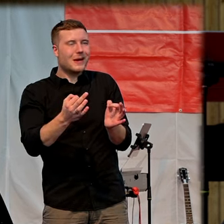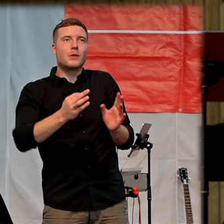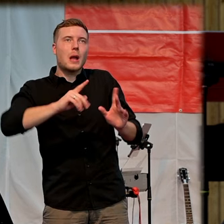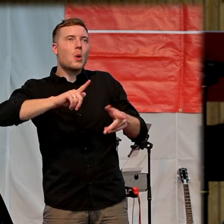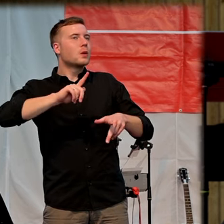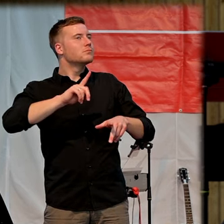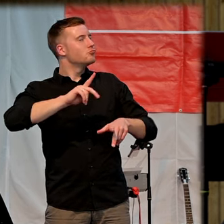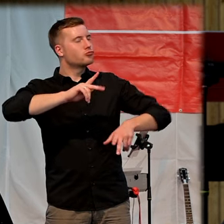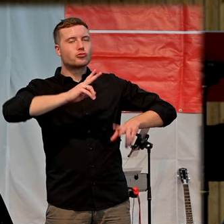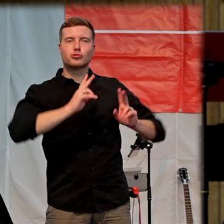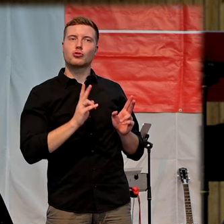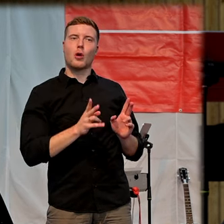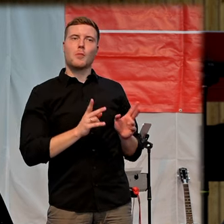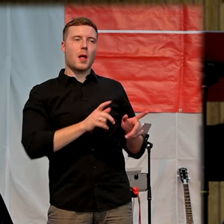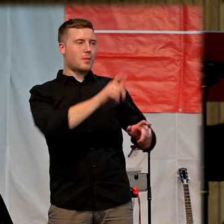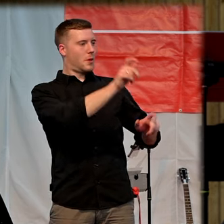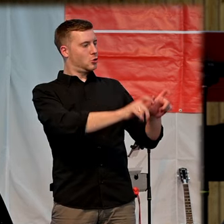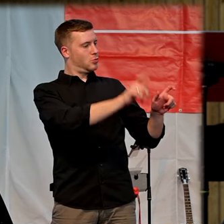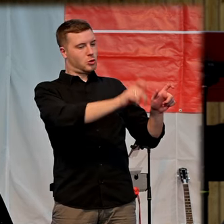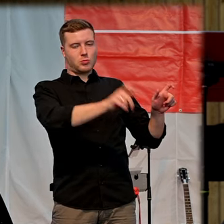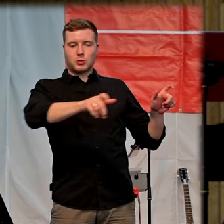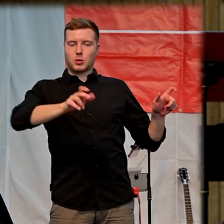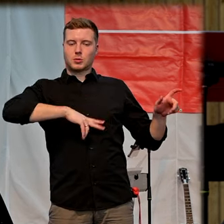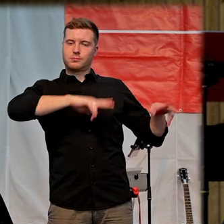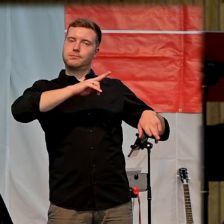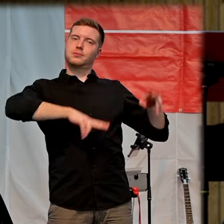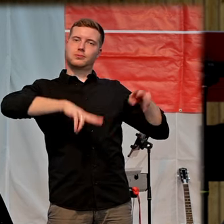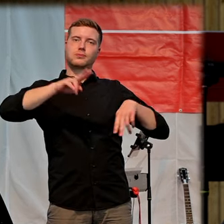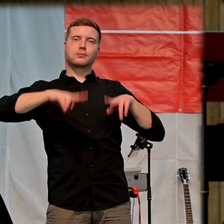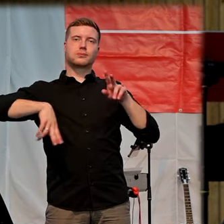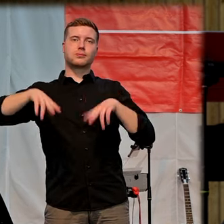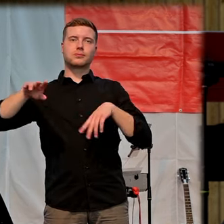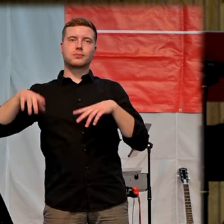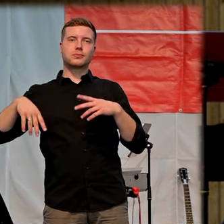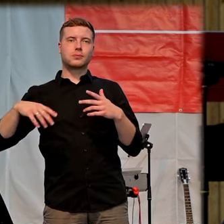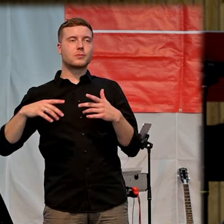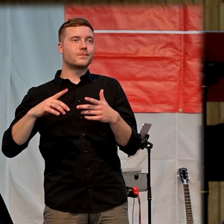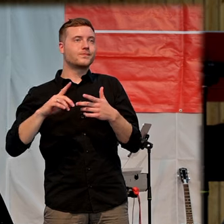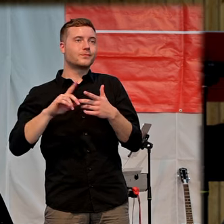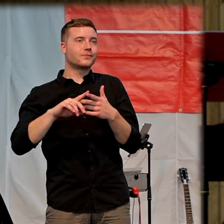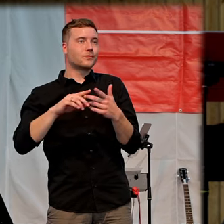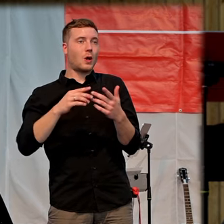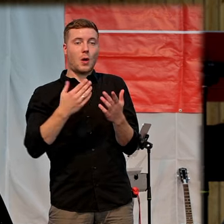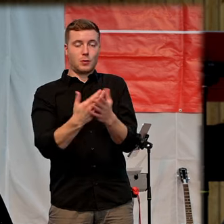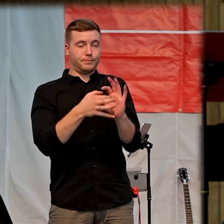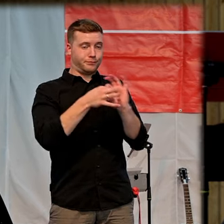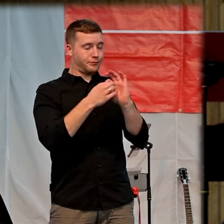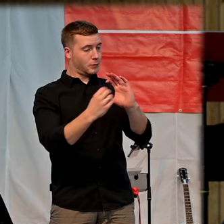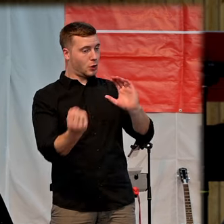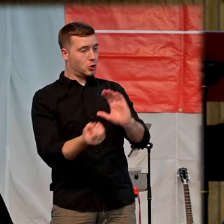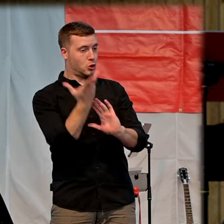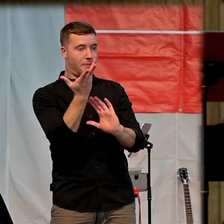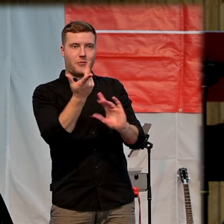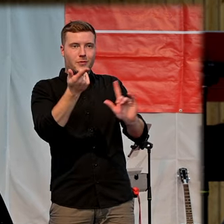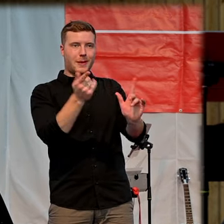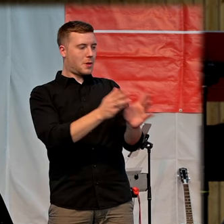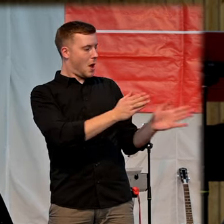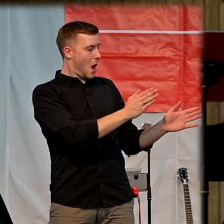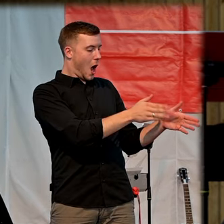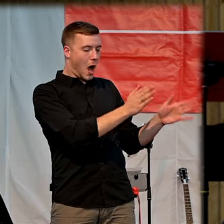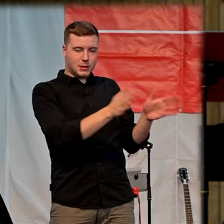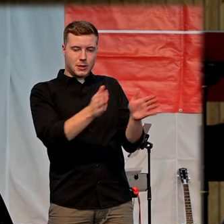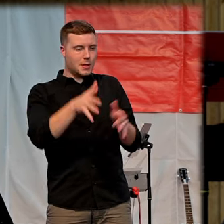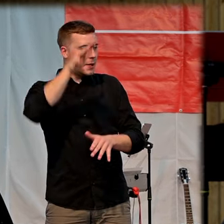Problem. Denken wir von der Schöpfungstheologie, Gott hat die Arten erfunden, die Artenvielfalt in der Schöpfung. Da kann er